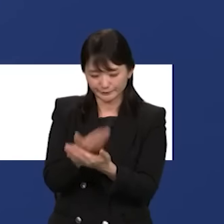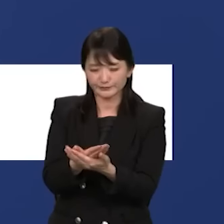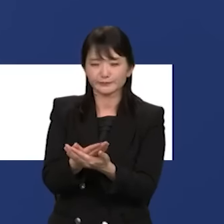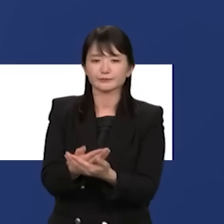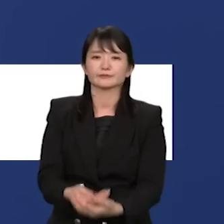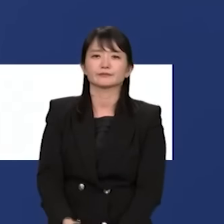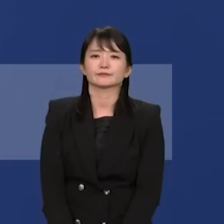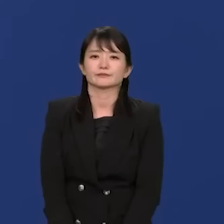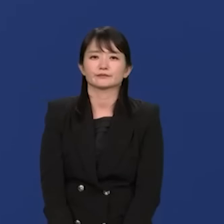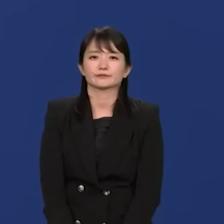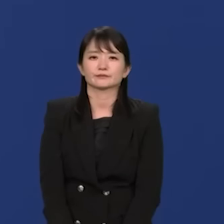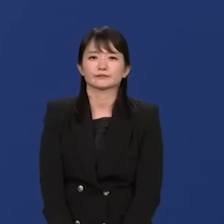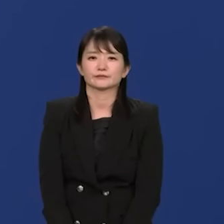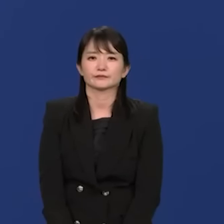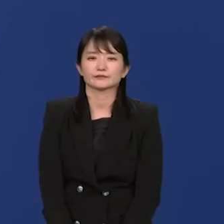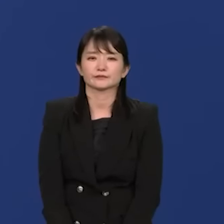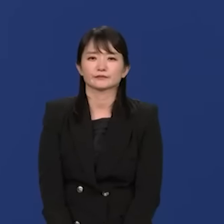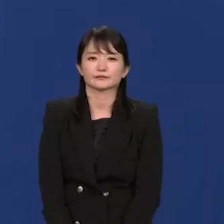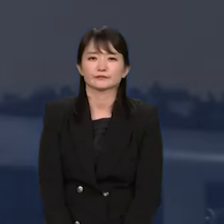중요하다.